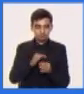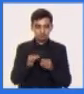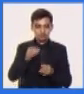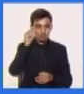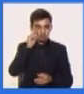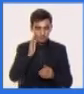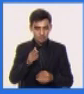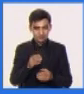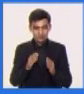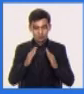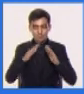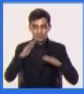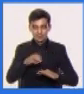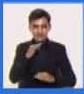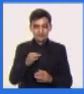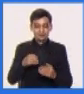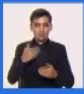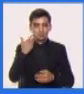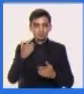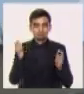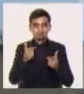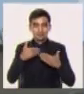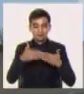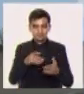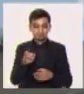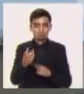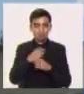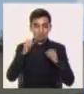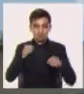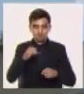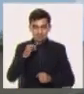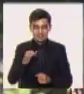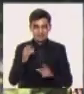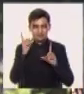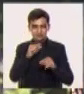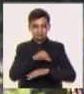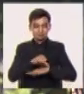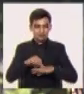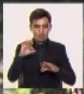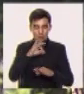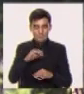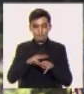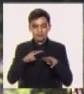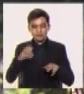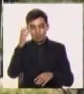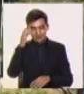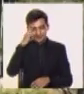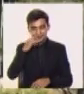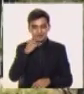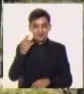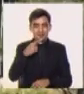формате до снятия соответствующих ограничений. Учитывая проблему с выездом на учебу за границу, Министерство образования